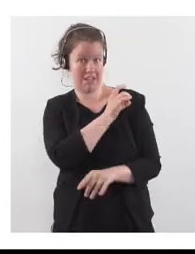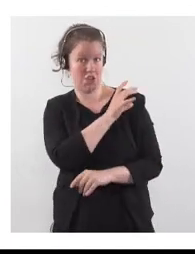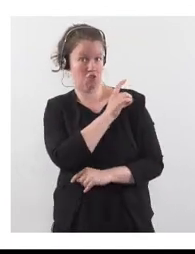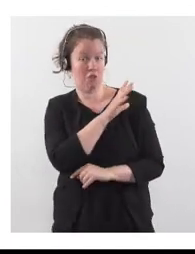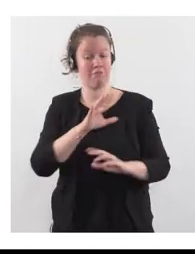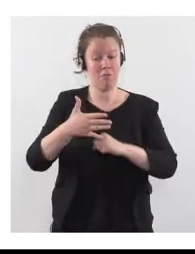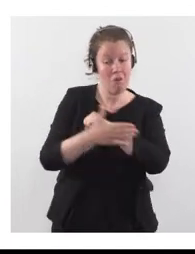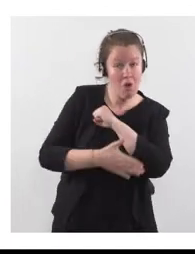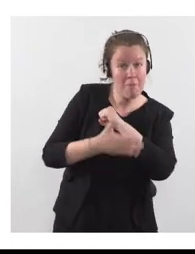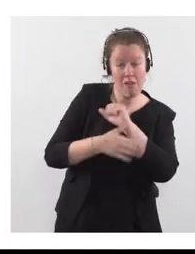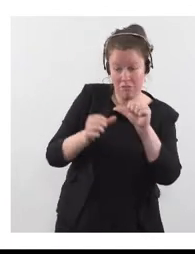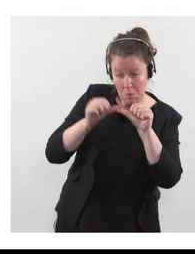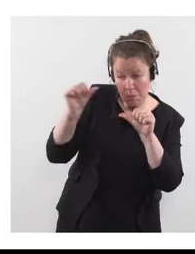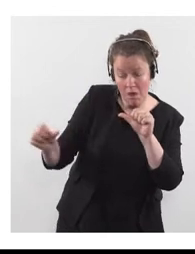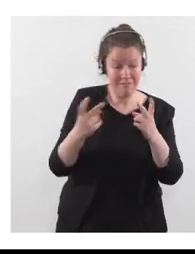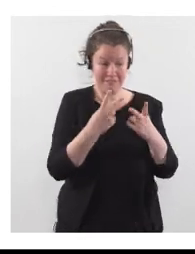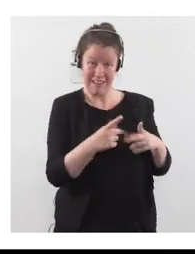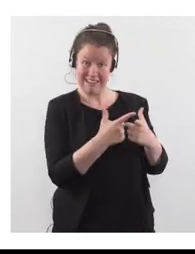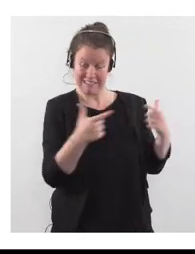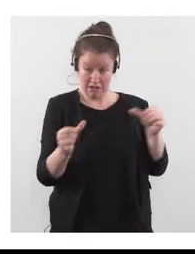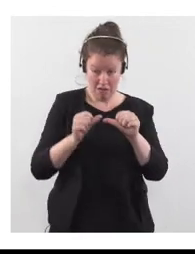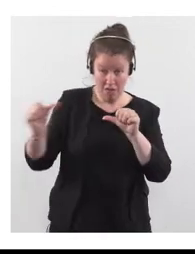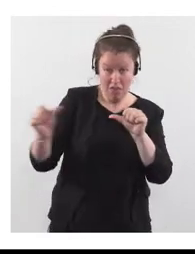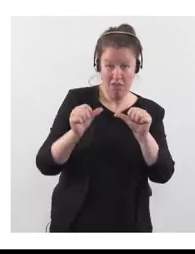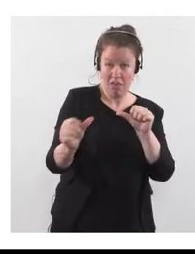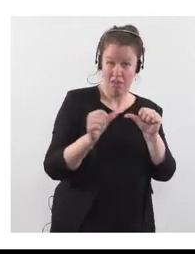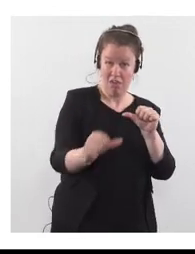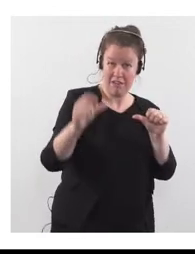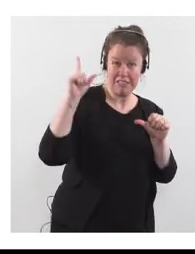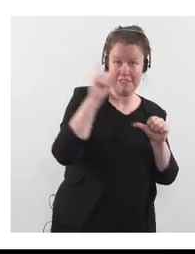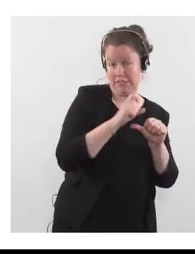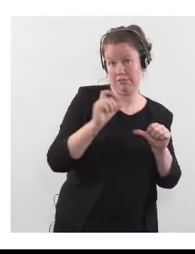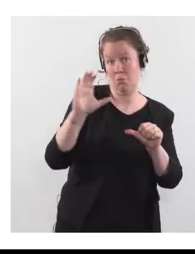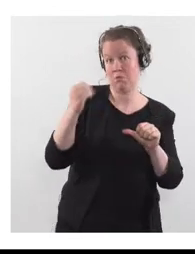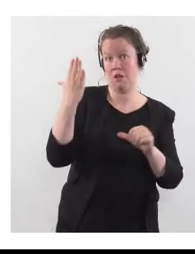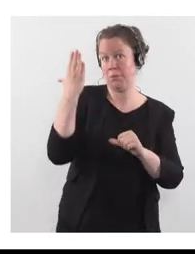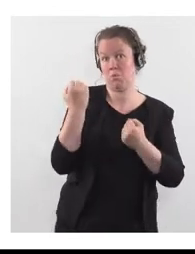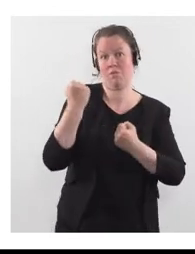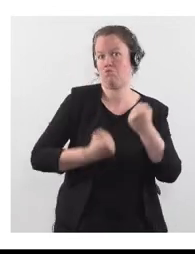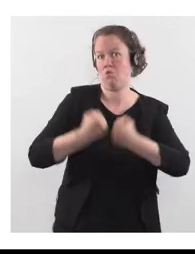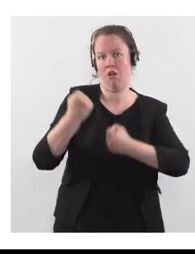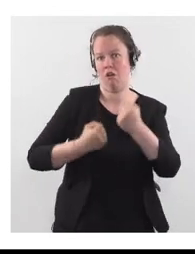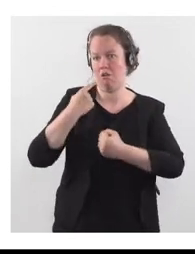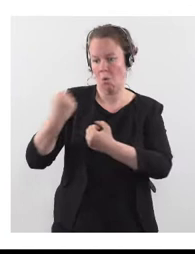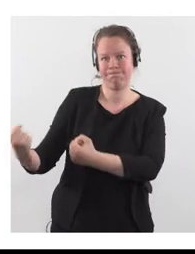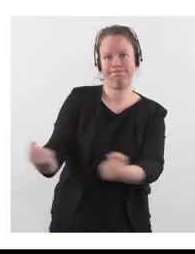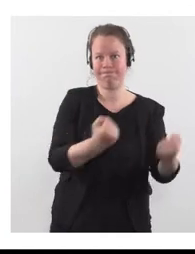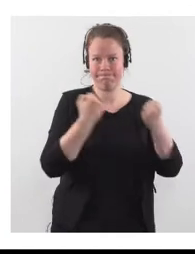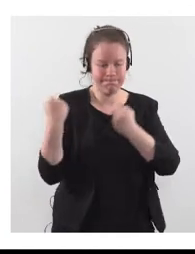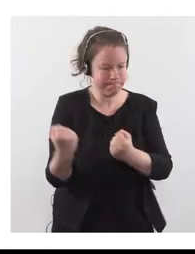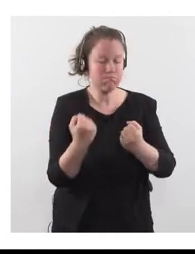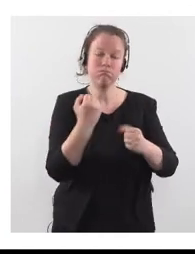lieu de travail, pour travailler, pour faire des livraisons, etc. Ils doivent pouvoir conduire des enfants, etc.